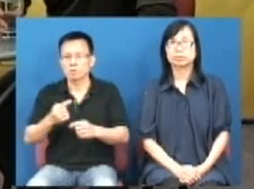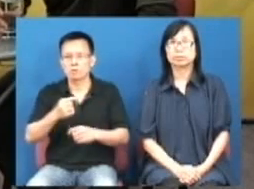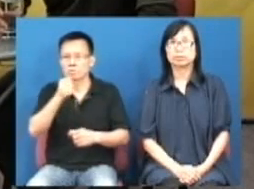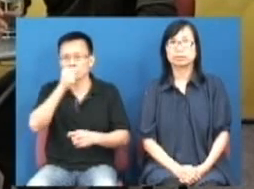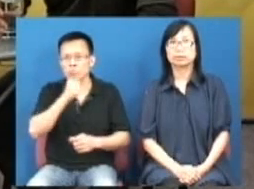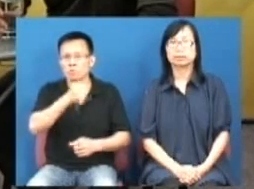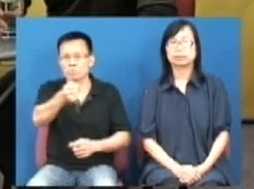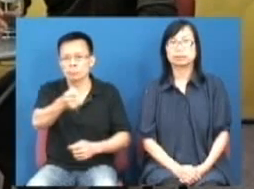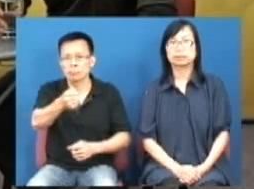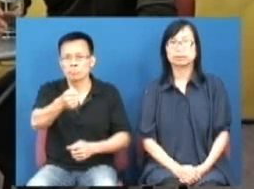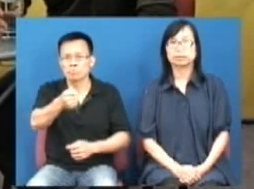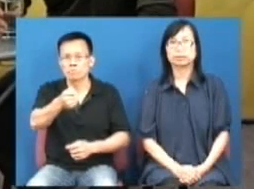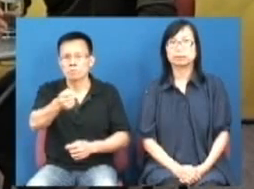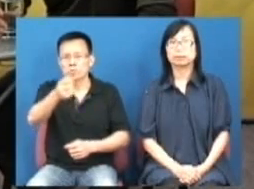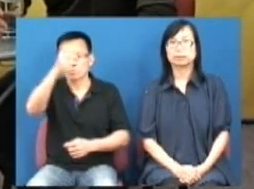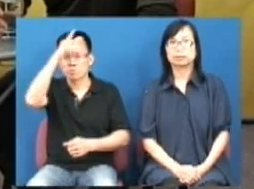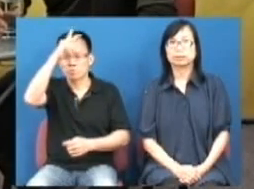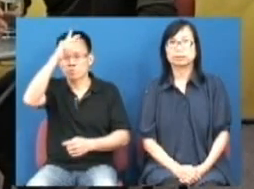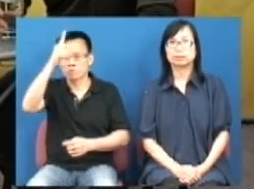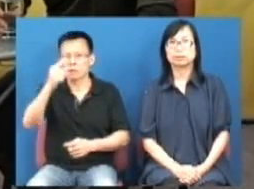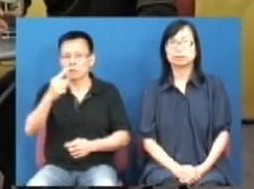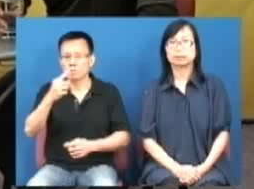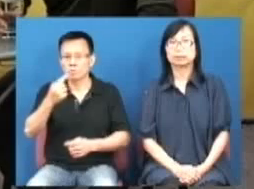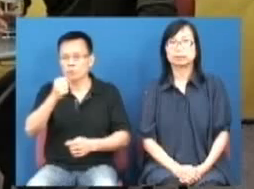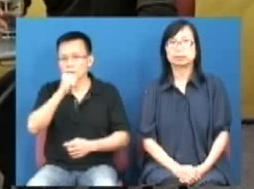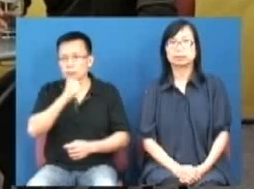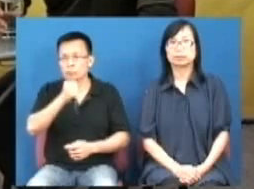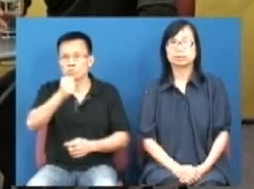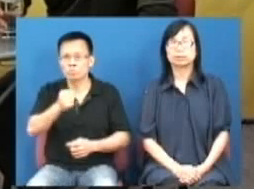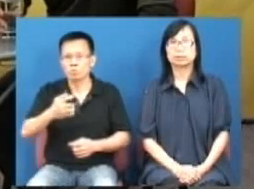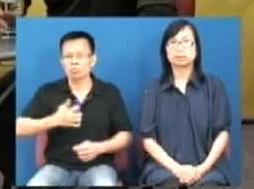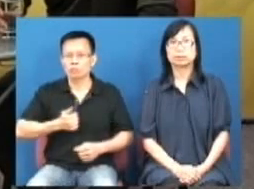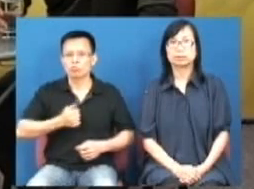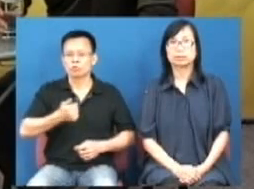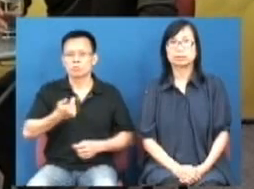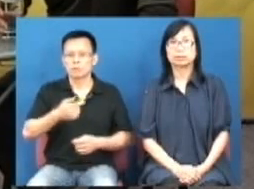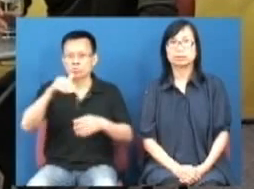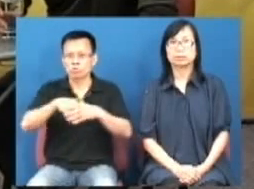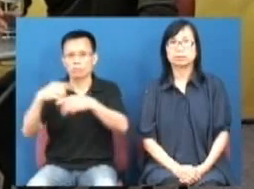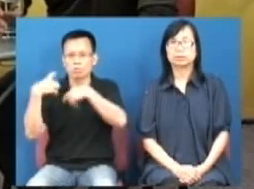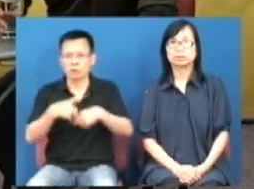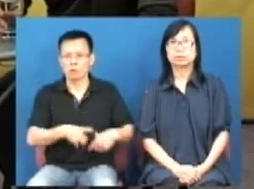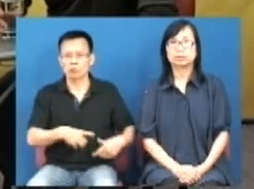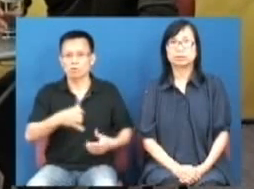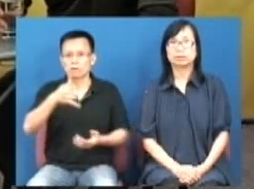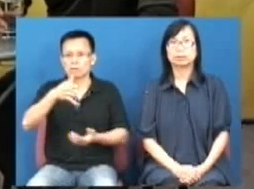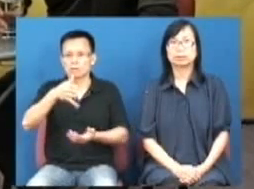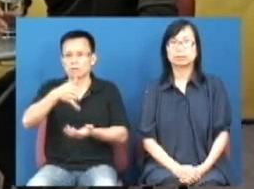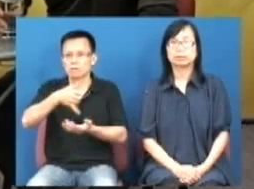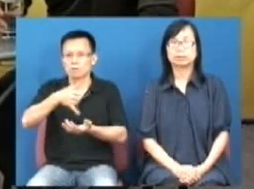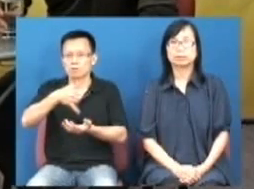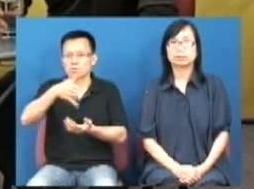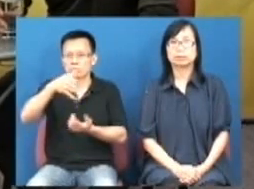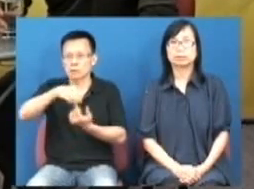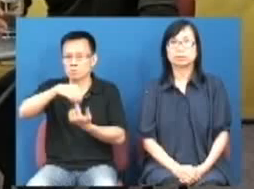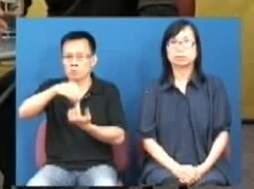訪，是政府新聞處官員說呢這個選舉的是站那裡嗰、那個係到開票嘅時候嗰個